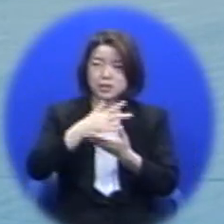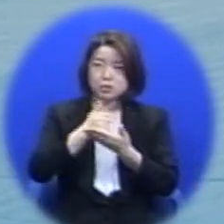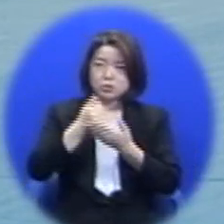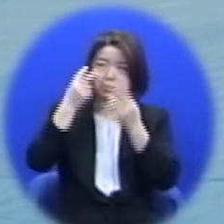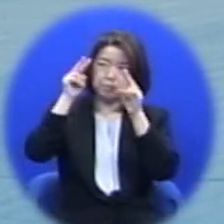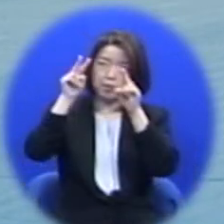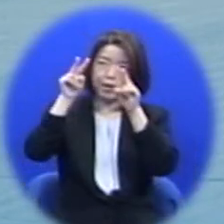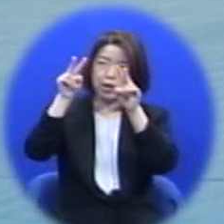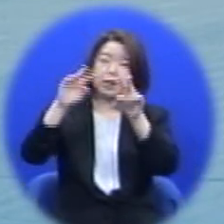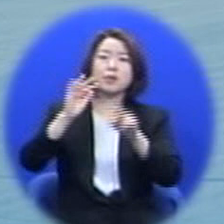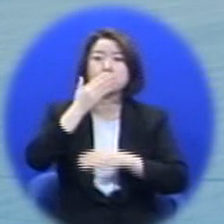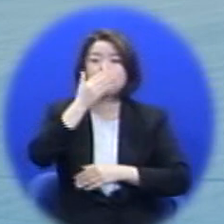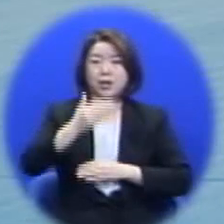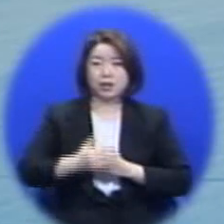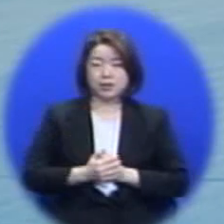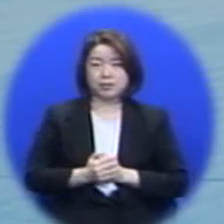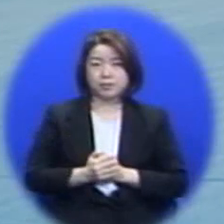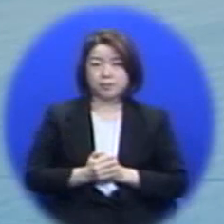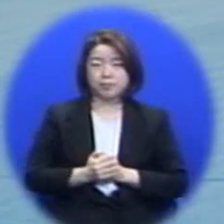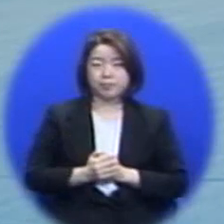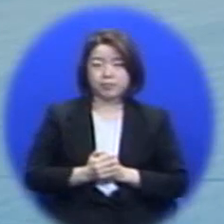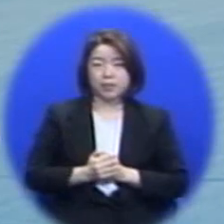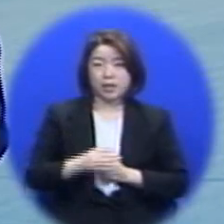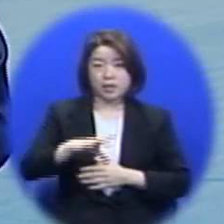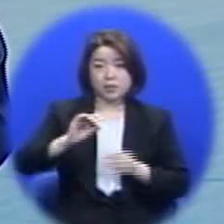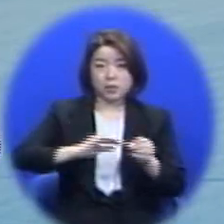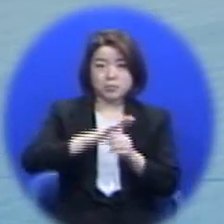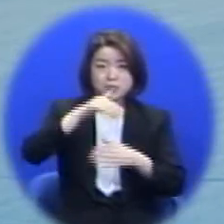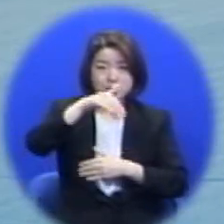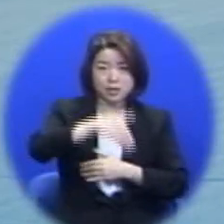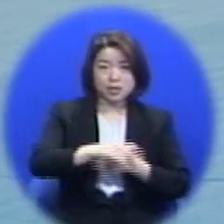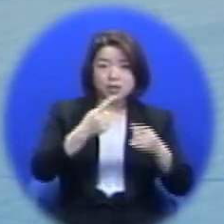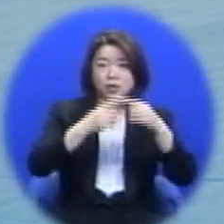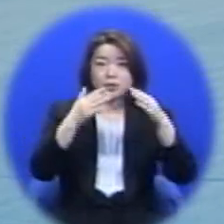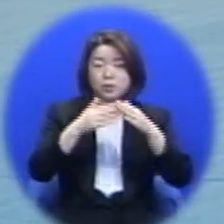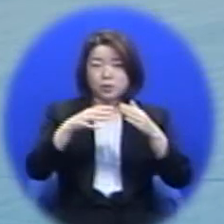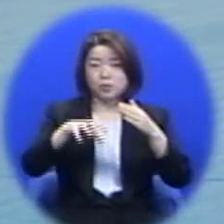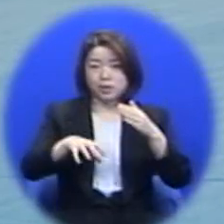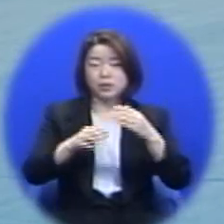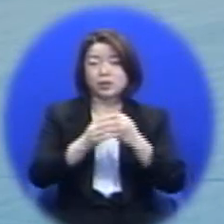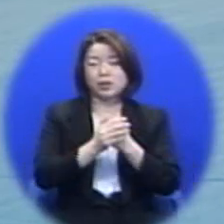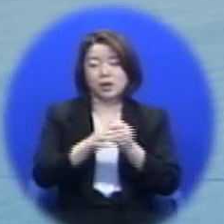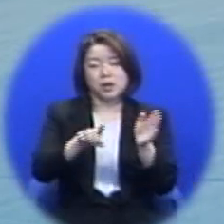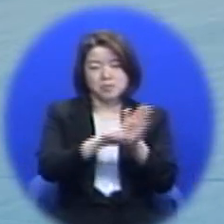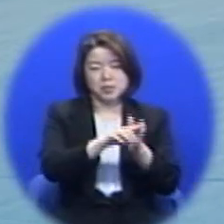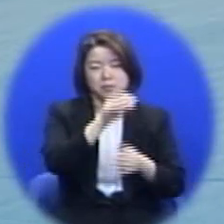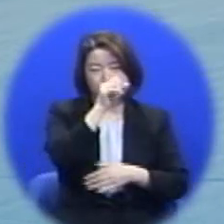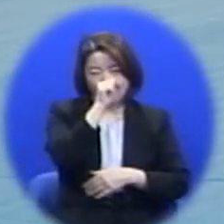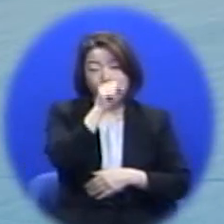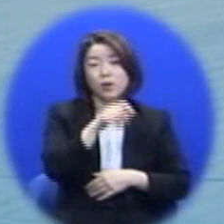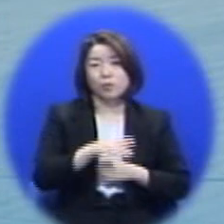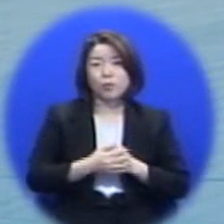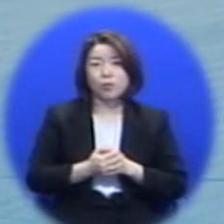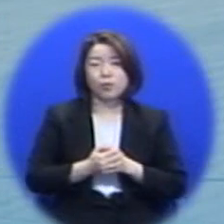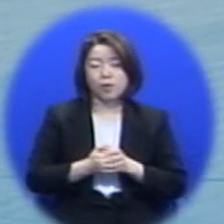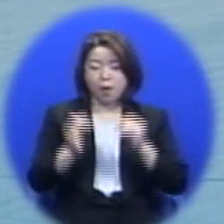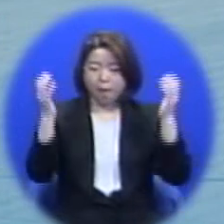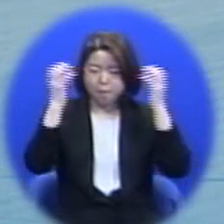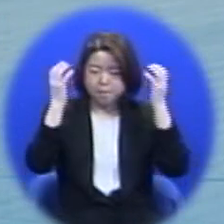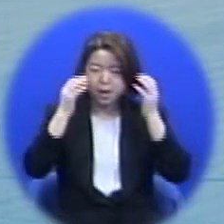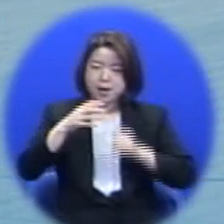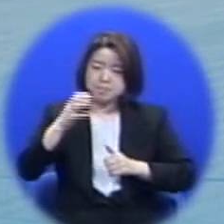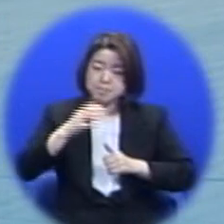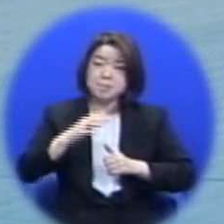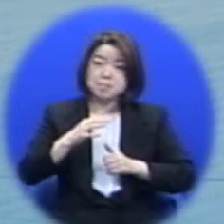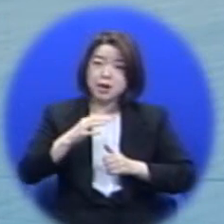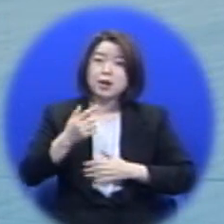됩니다. 에베소 교회 그렇게 믿음이 좋았고 환난도 핍박도